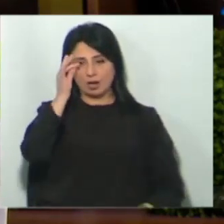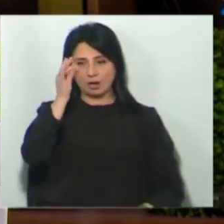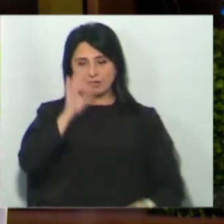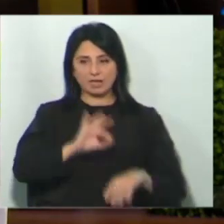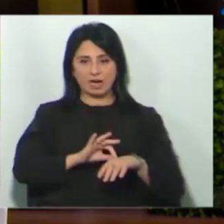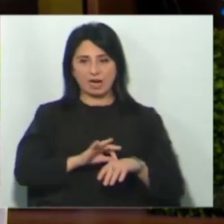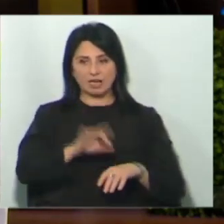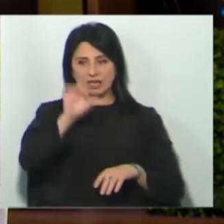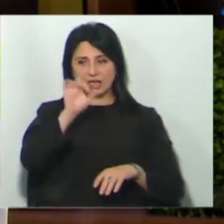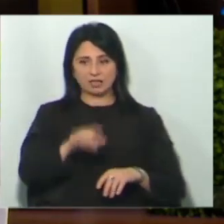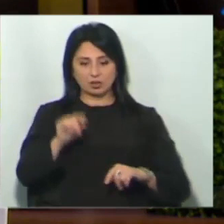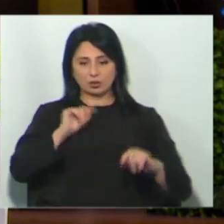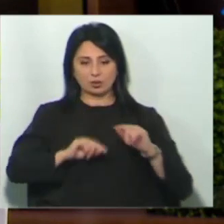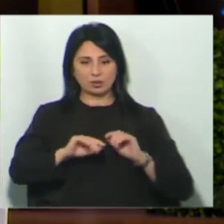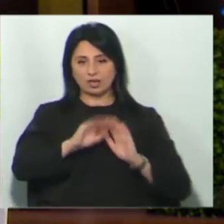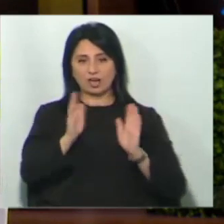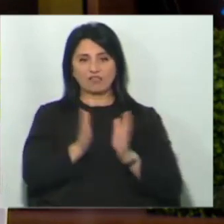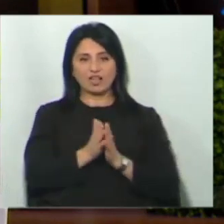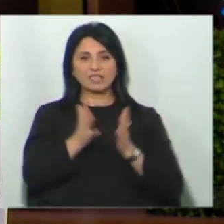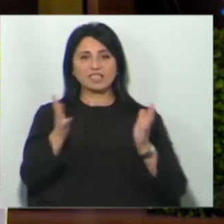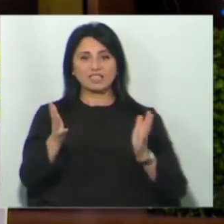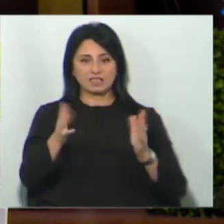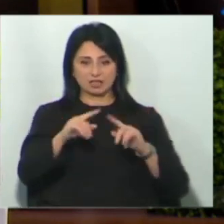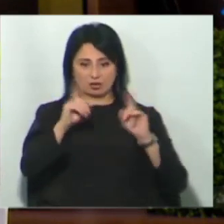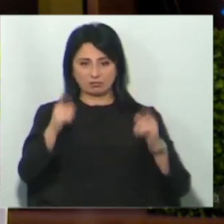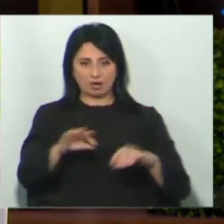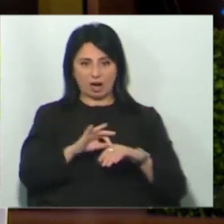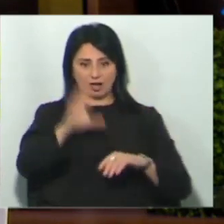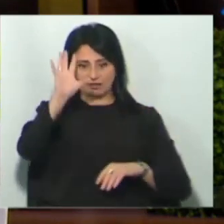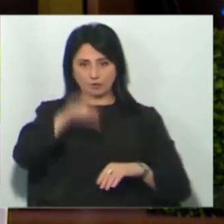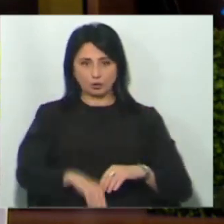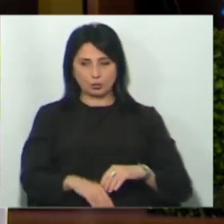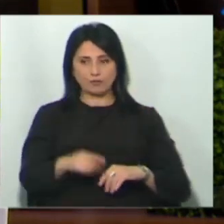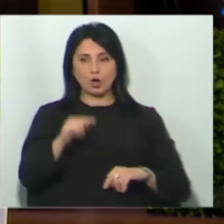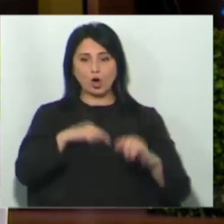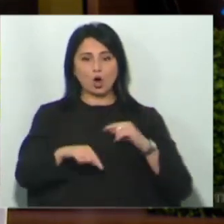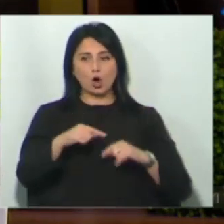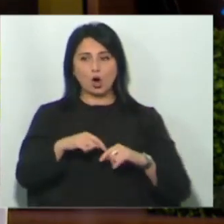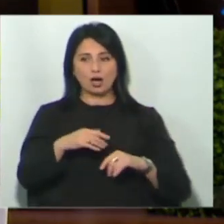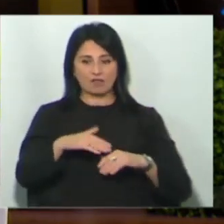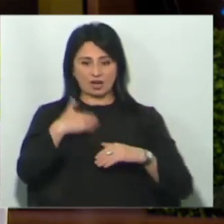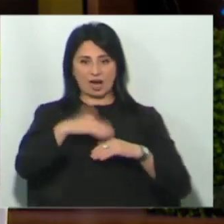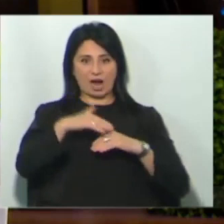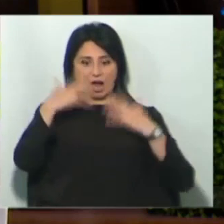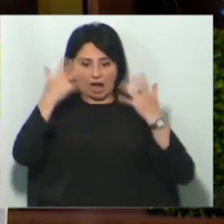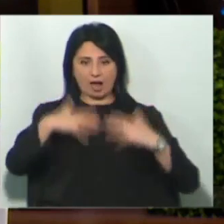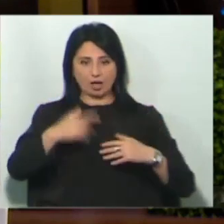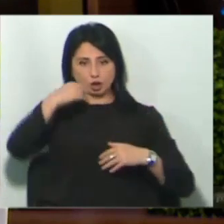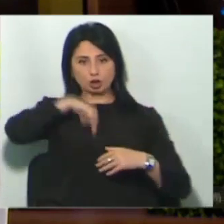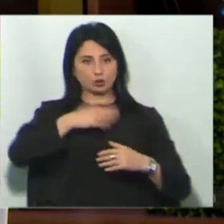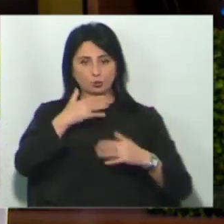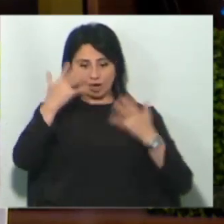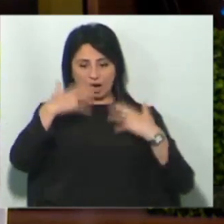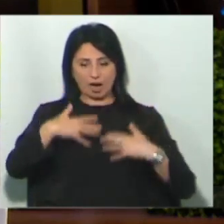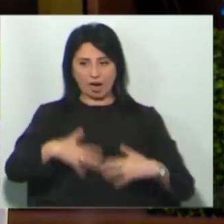რომ კანი არის ადამიანის ორგანიზმის ყველაზე დიდი ორგანო და არის მისი ორგანიზმის გარეგანის საფარველი და